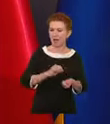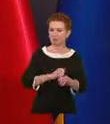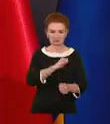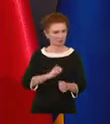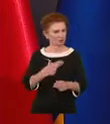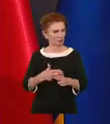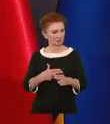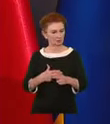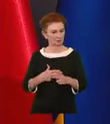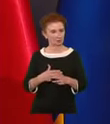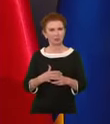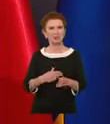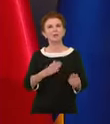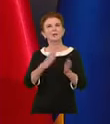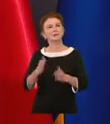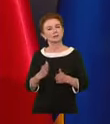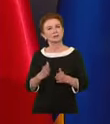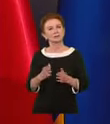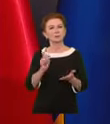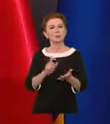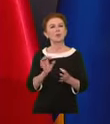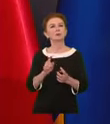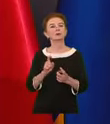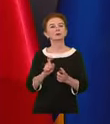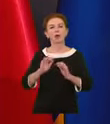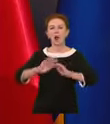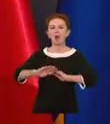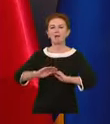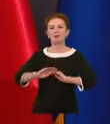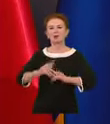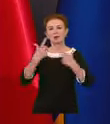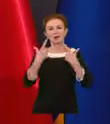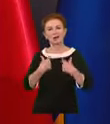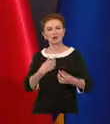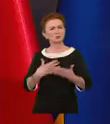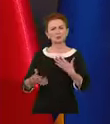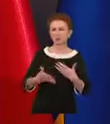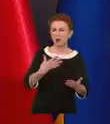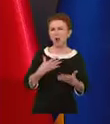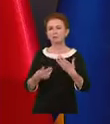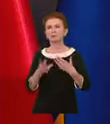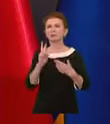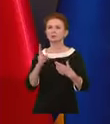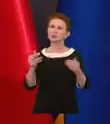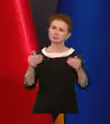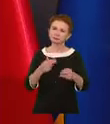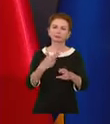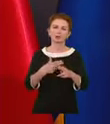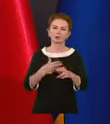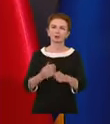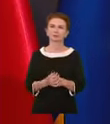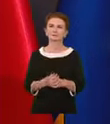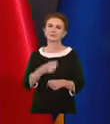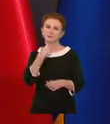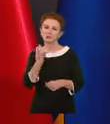Kolejnym punktem jest ochrona osób najsłabszych, najbardziej narażonych na powikłania, czyli osób starszych, osób chorych. No i